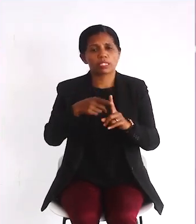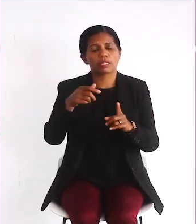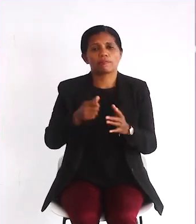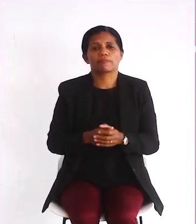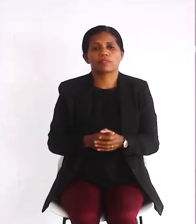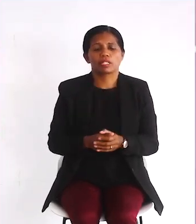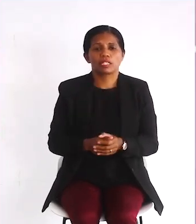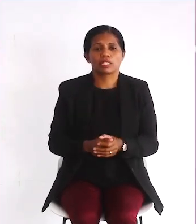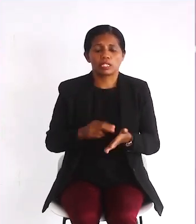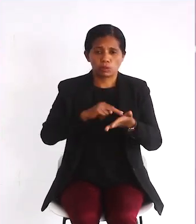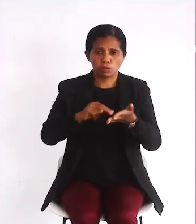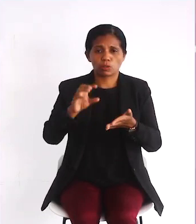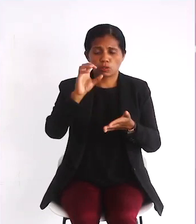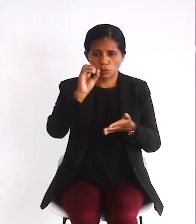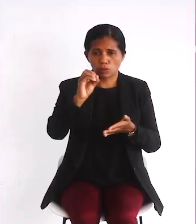no mamuk hira?